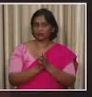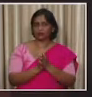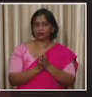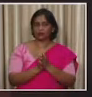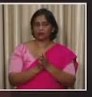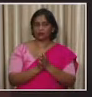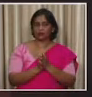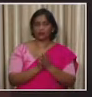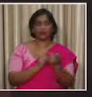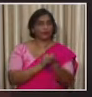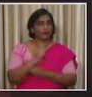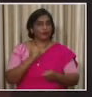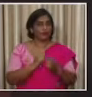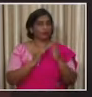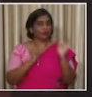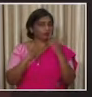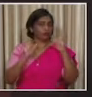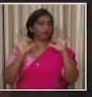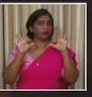කන්න 10ක්